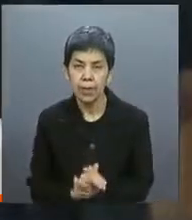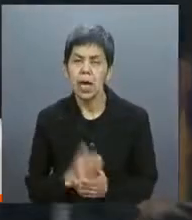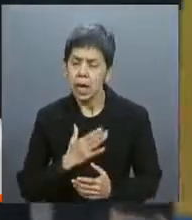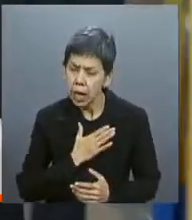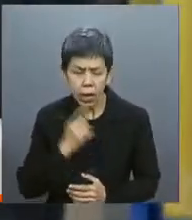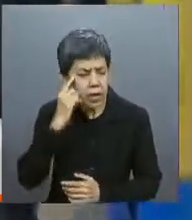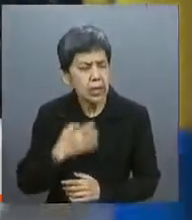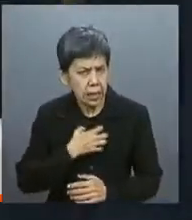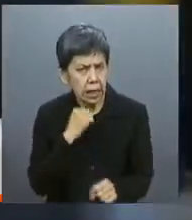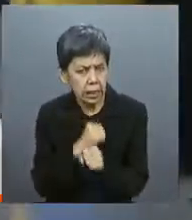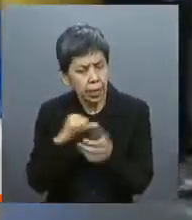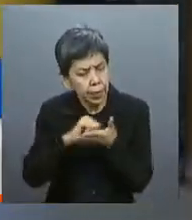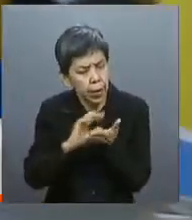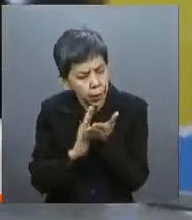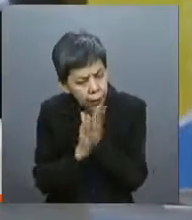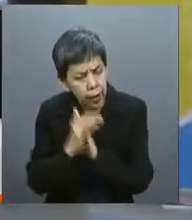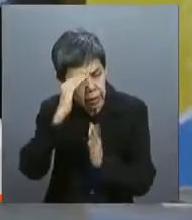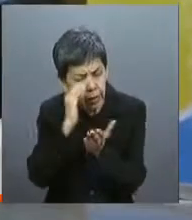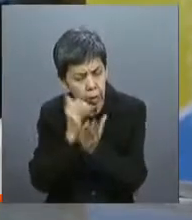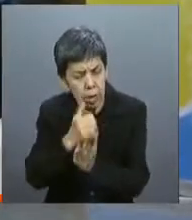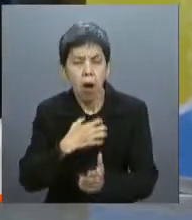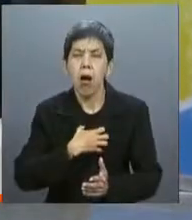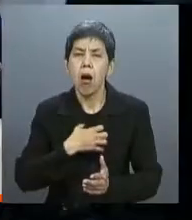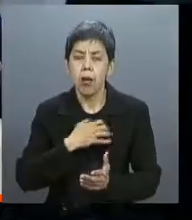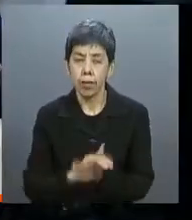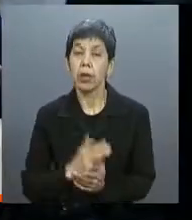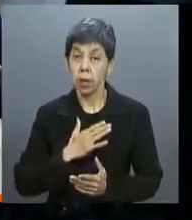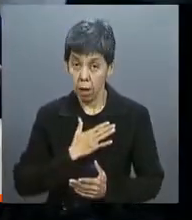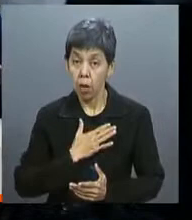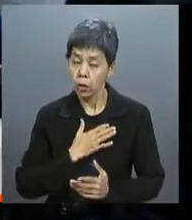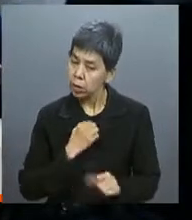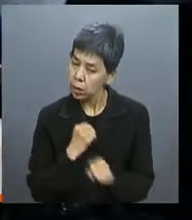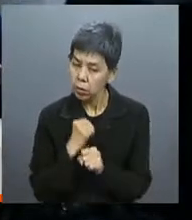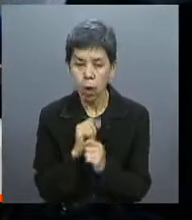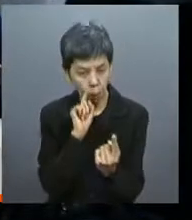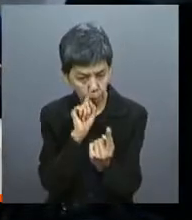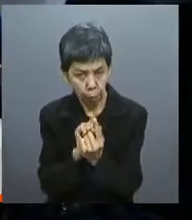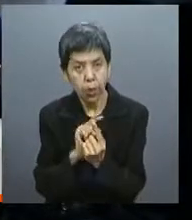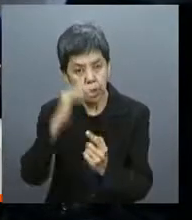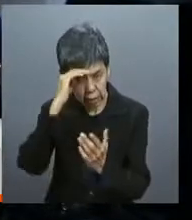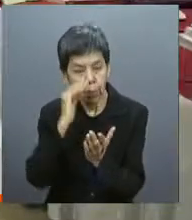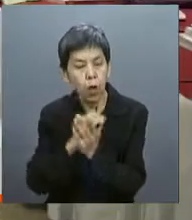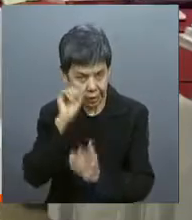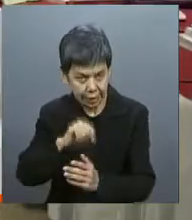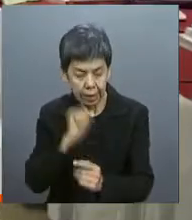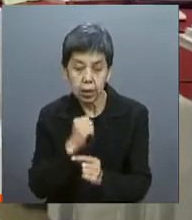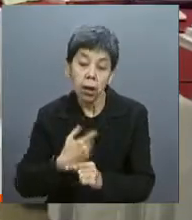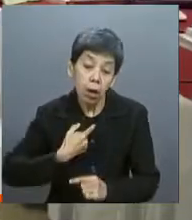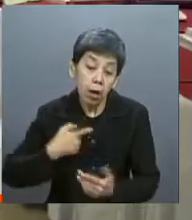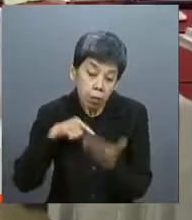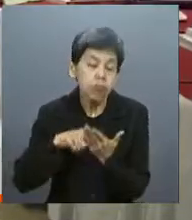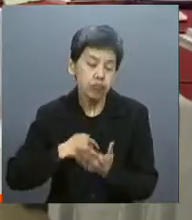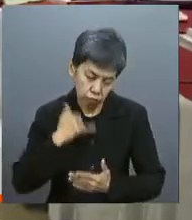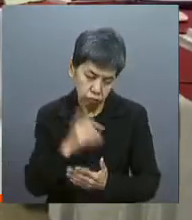พียงแต่ตั้งใจให้มีการปฏิรูปตำรวจพร้อมทั้งยืนยันด้วยนะครับว่าจะเดินทางไปพบพนักงานสอบสวนตามที่ถูกออกหมาย